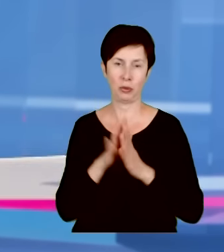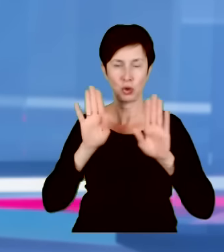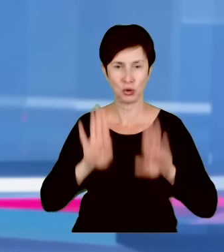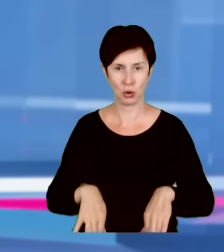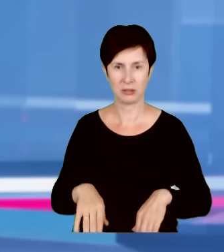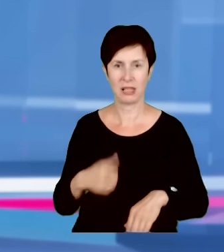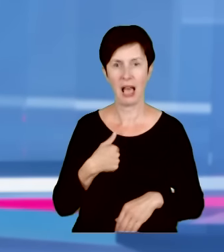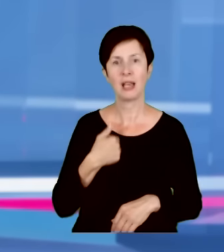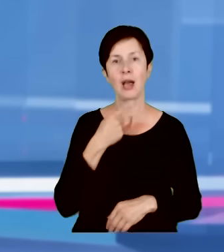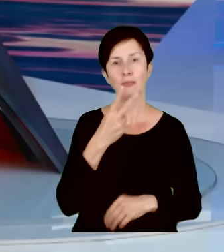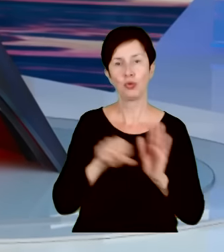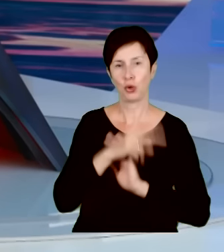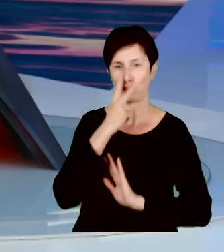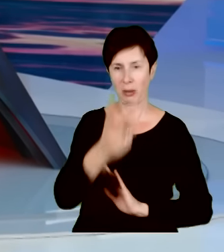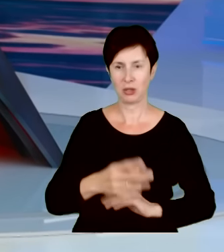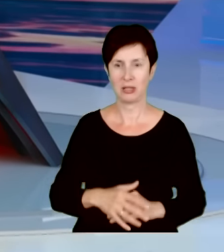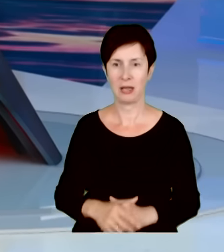mówię państwu Do zobaczenia